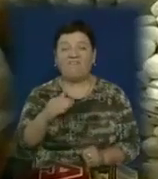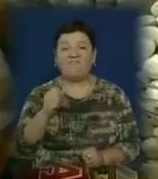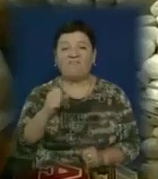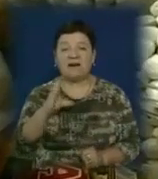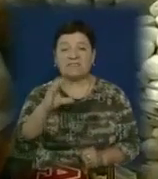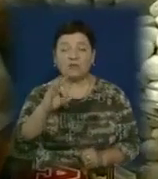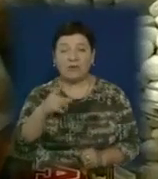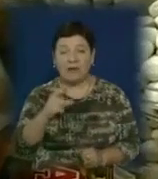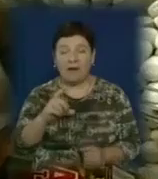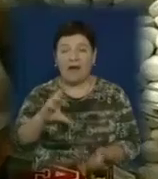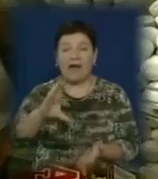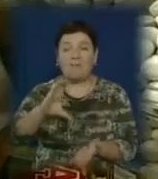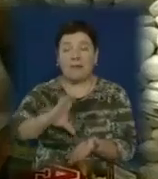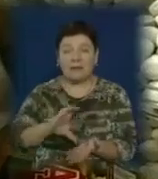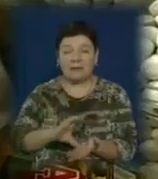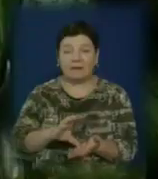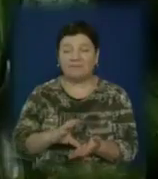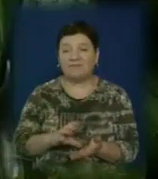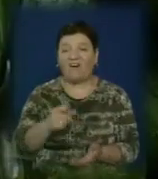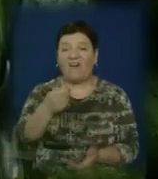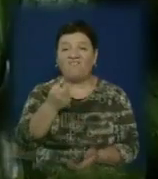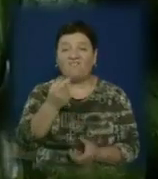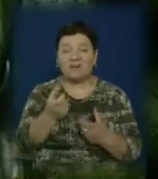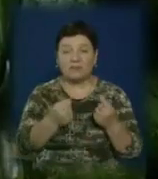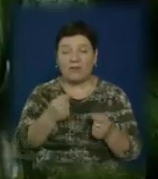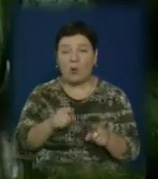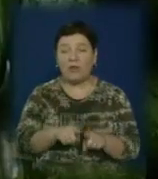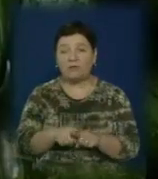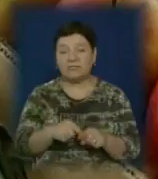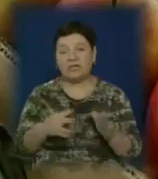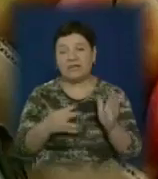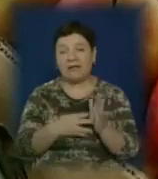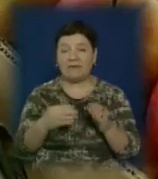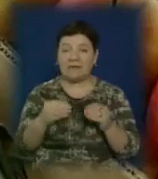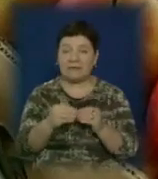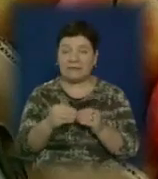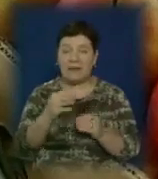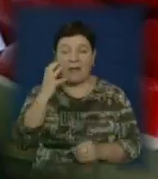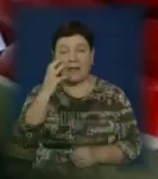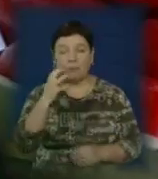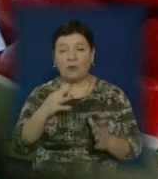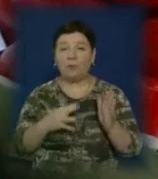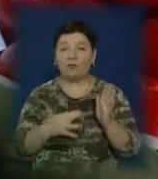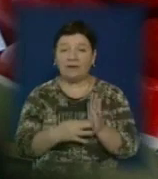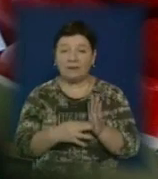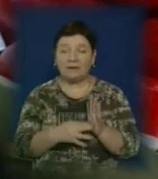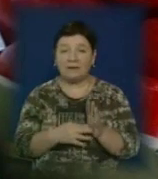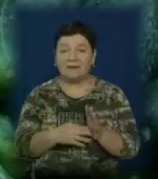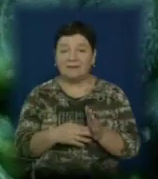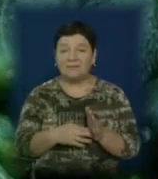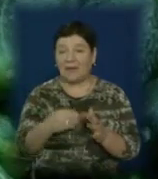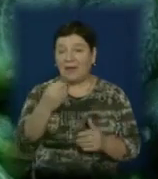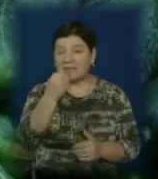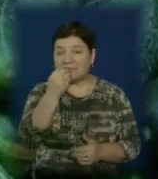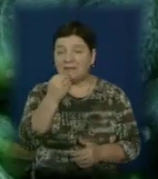25, літрова баночка, фасолька не вродилася. Гірочки по 9, по 10 домашні, яблука по 9. Ціни кусаються, в свою